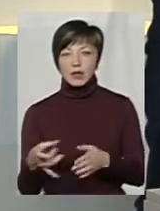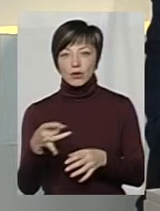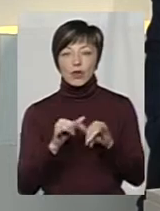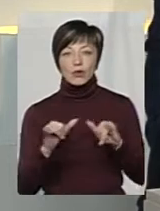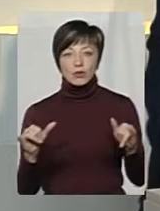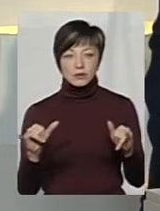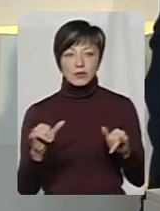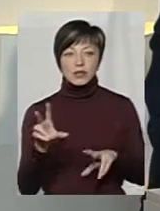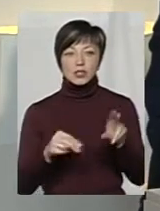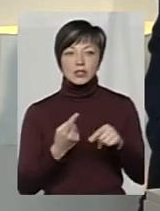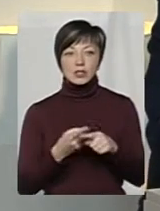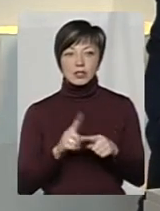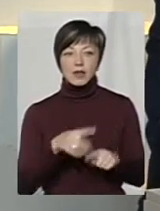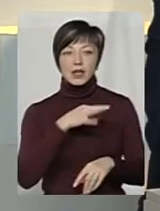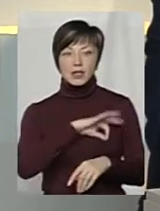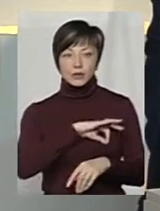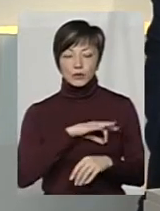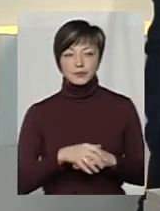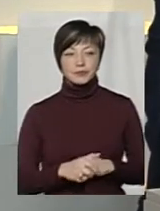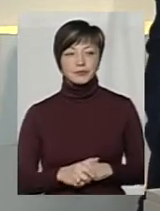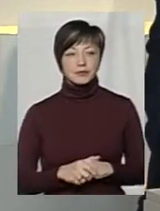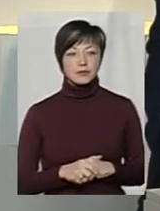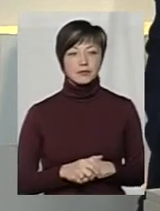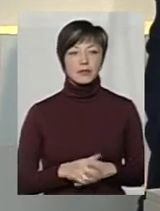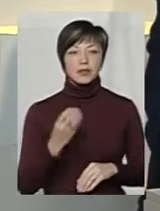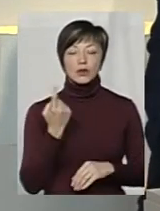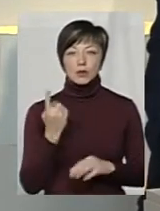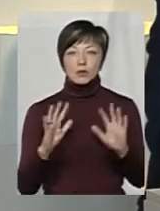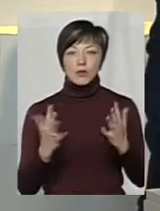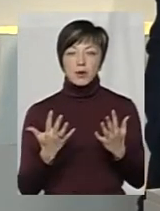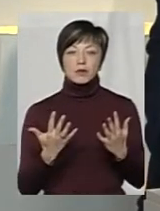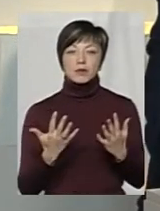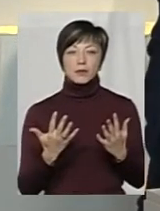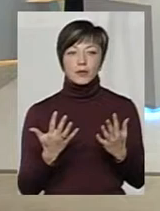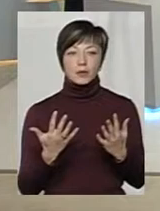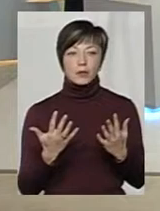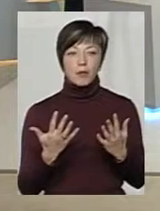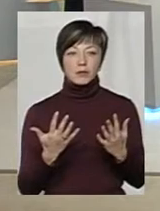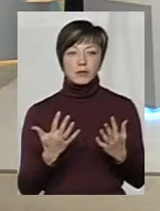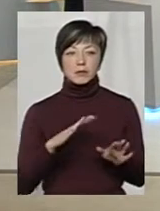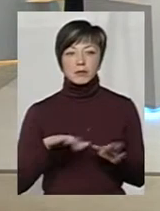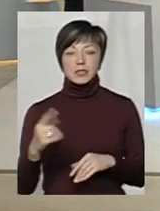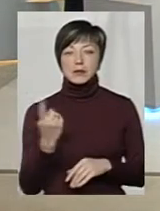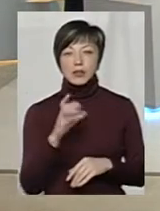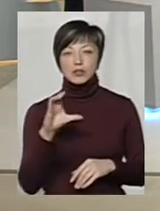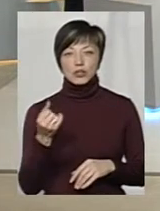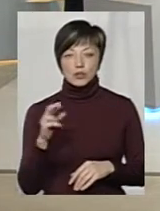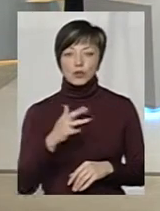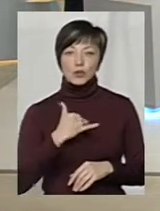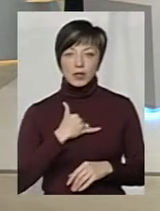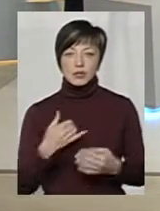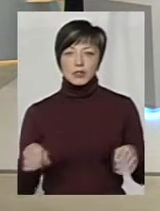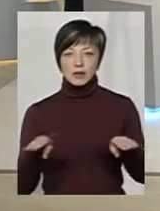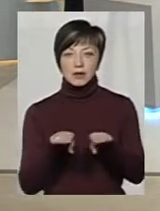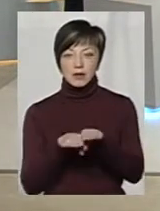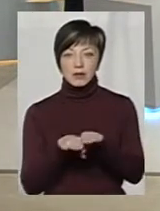розвитку, і вважаю, що це ефективно. І ще один момент є, скажімо, після, ну, 1 січня у нас